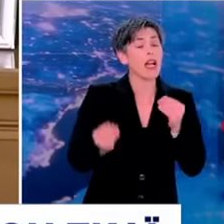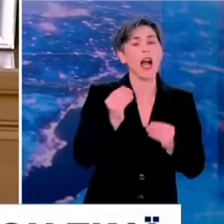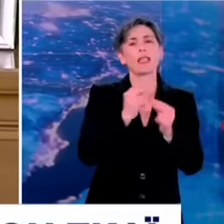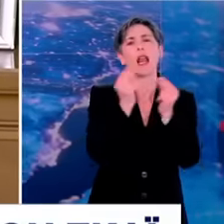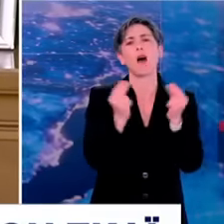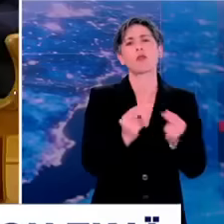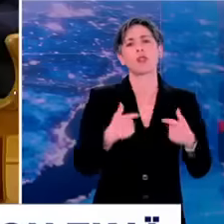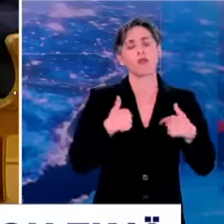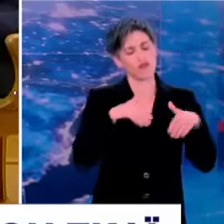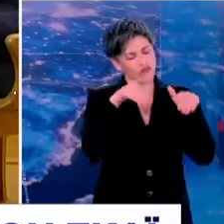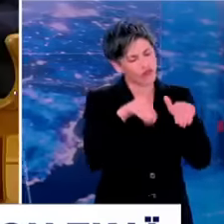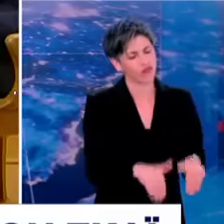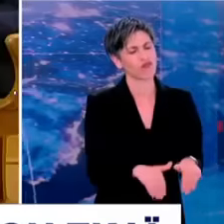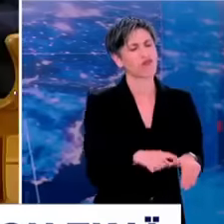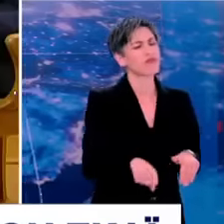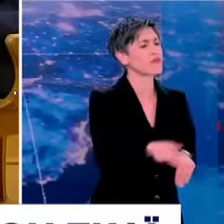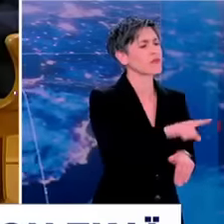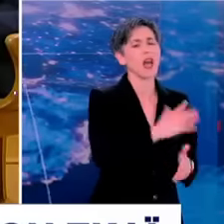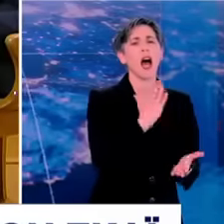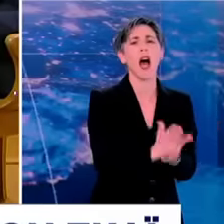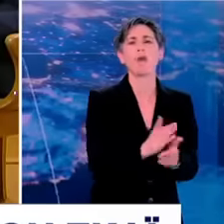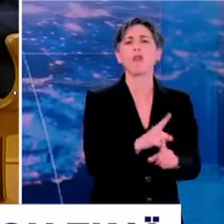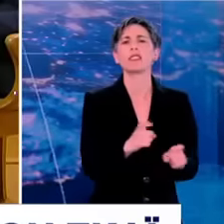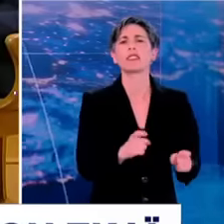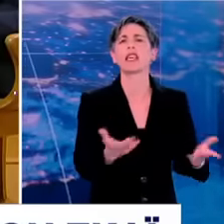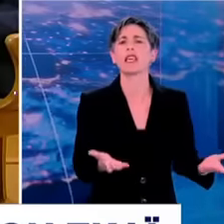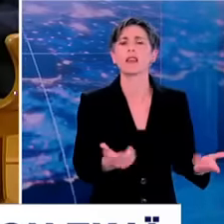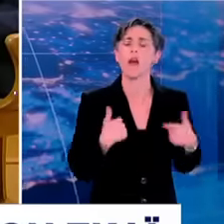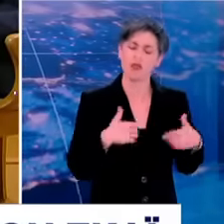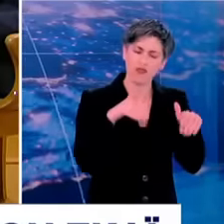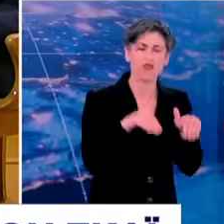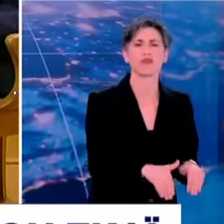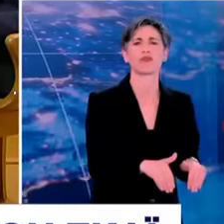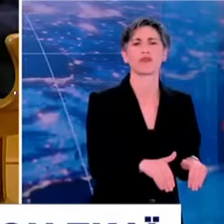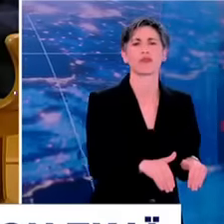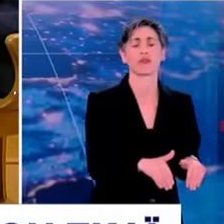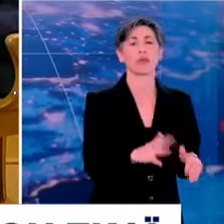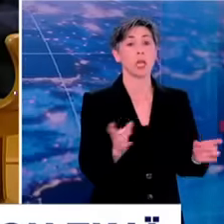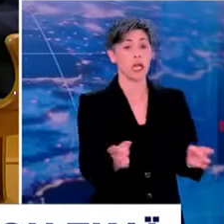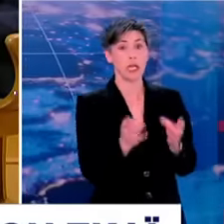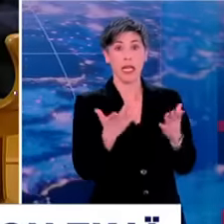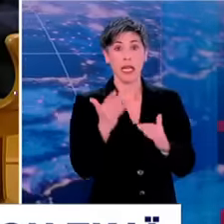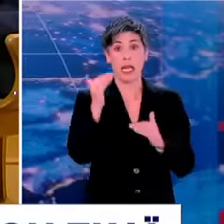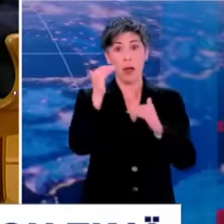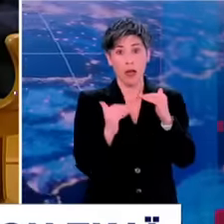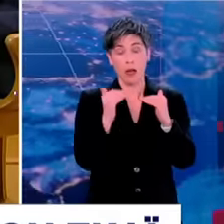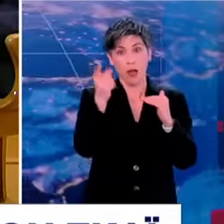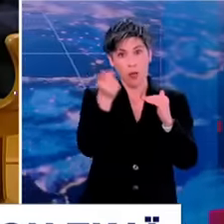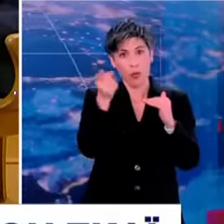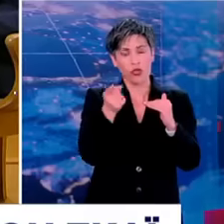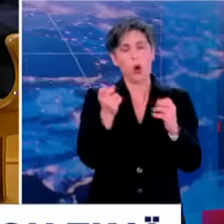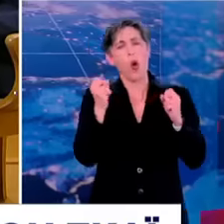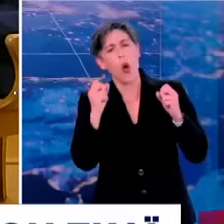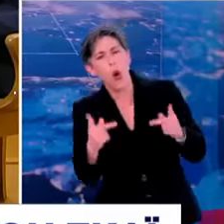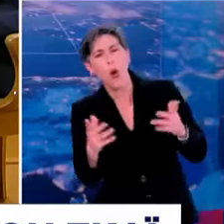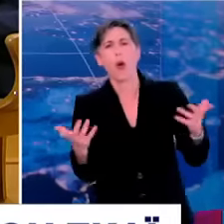και θα σεβαστούμε την ετοιμιγωρία του ελληνικού λαού. Απλά, αν το αποτέλεσμα μας δεν είναι τόσο καλό, η ζωή μας θα γίνει λίγο πιο δύσκολη. Δεν θα καταρρεύσει η